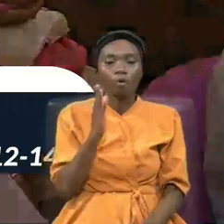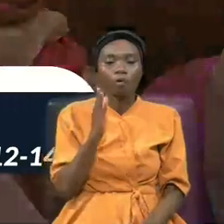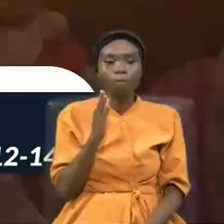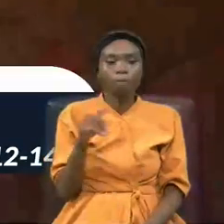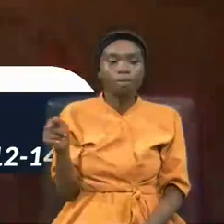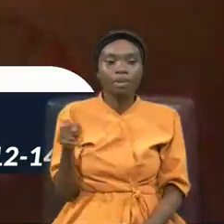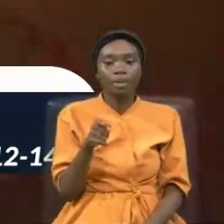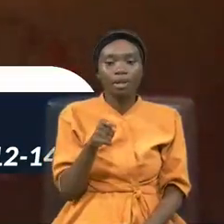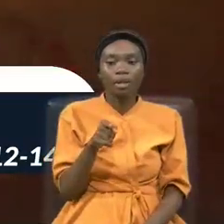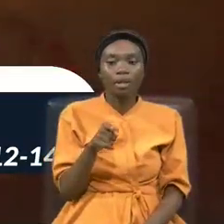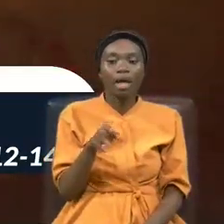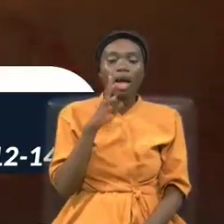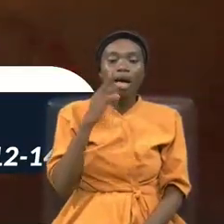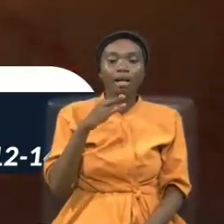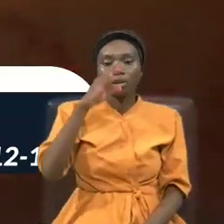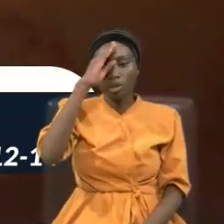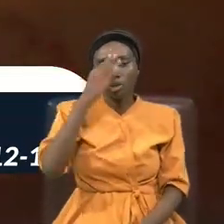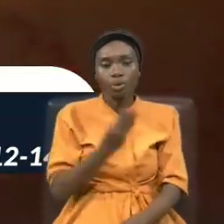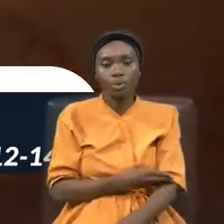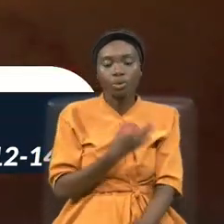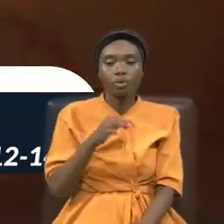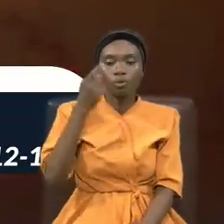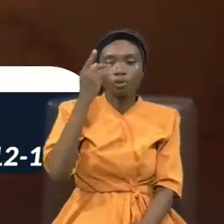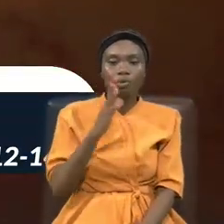sont fils de Dieu.